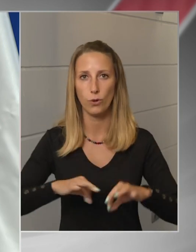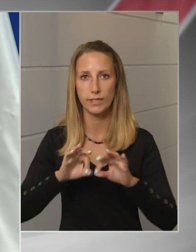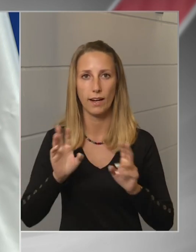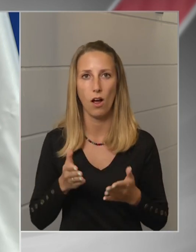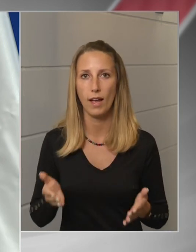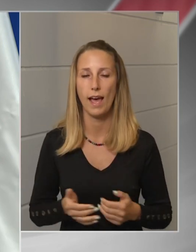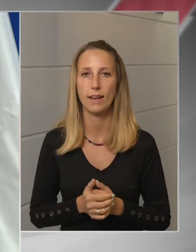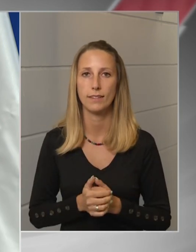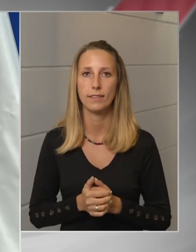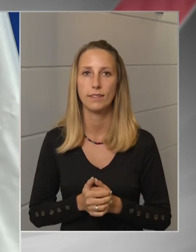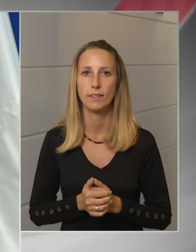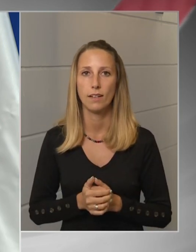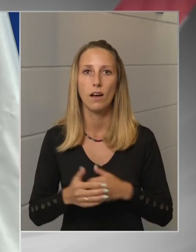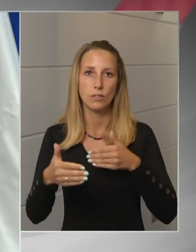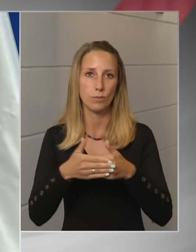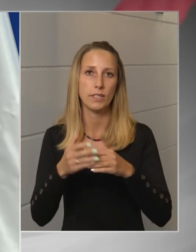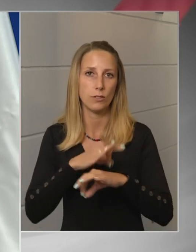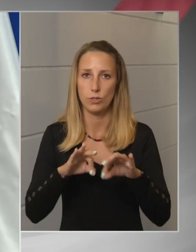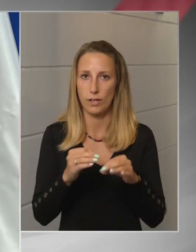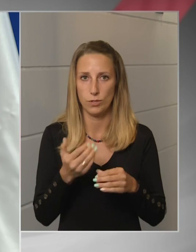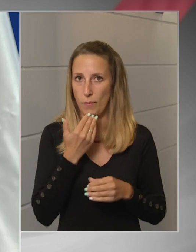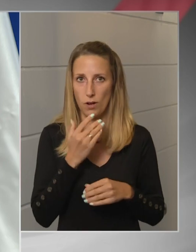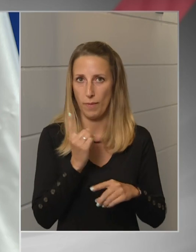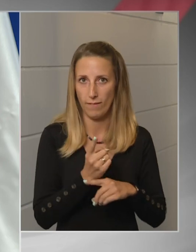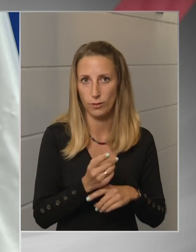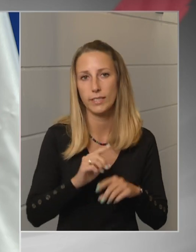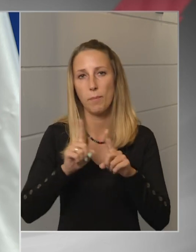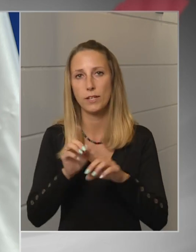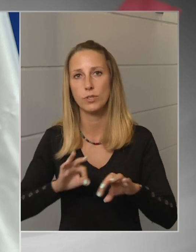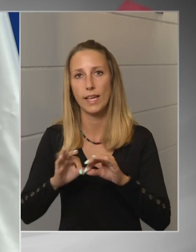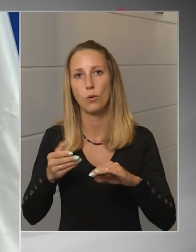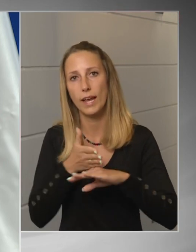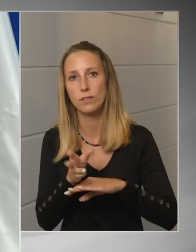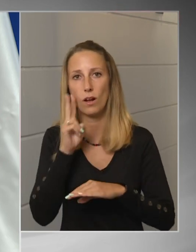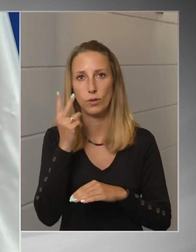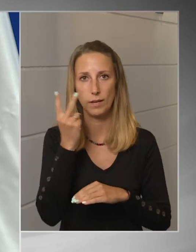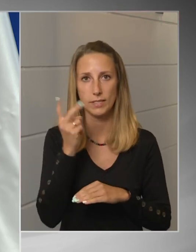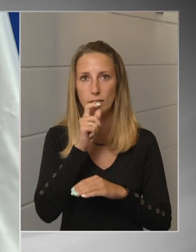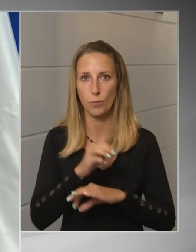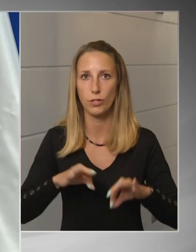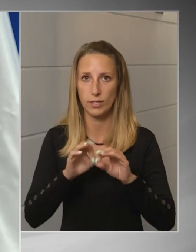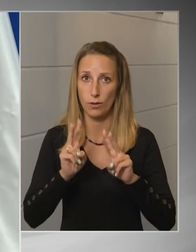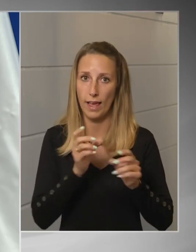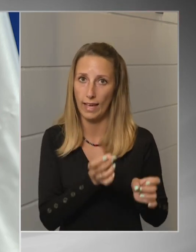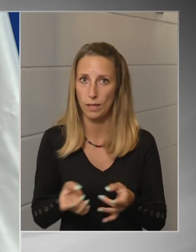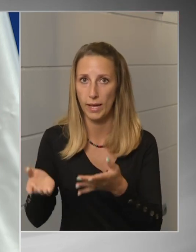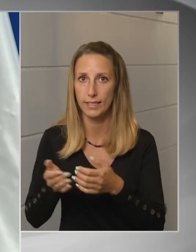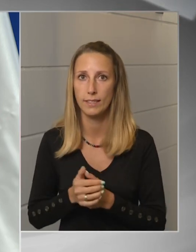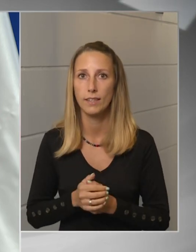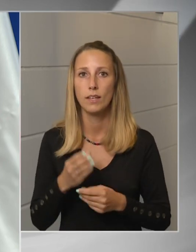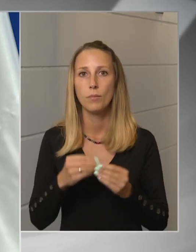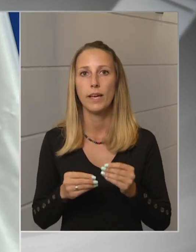nem akarok egyetlen szomszédos országot sem megvádolni, de más országon keresztül, akkor természetesen Magyarországon át lehet menni, hiszen a